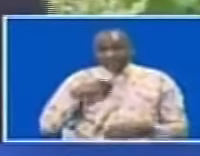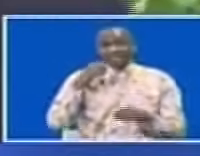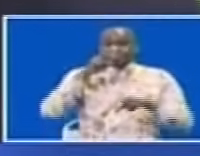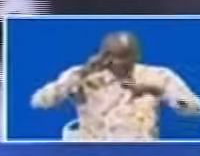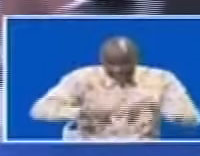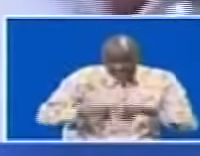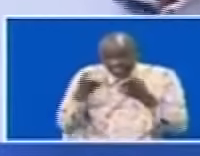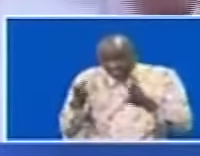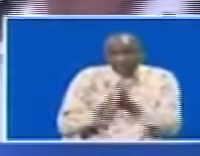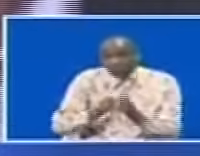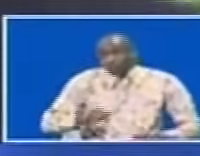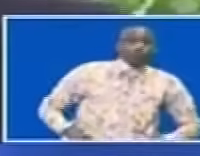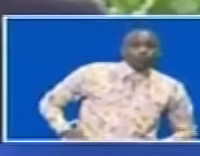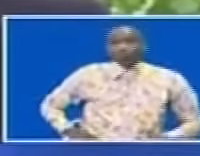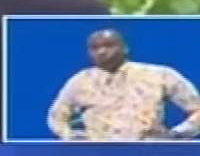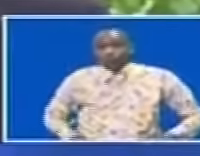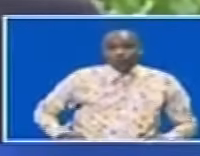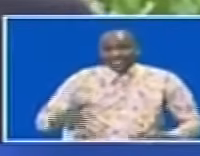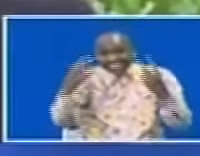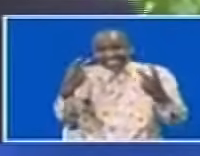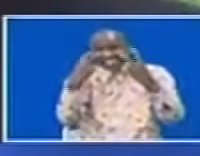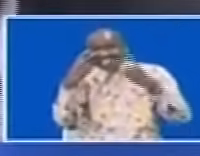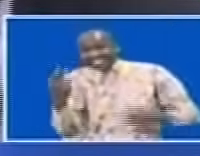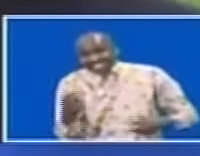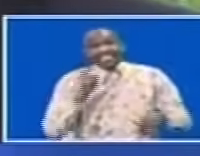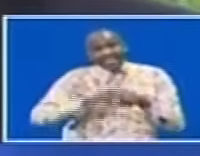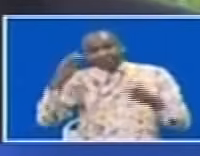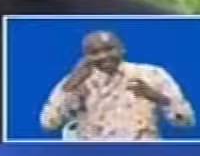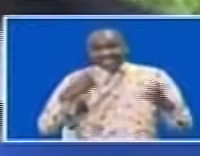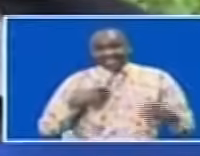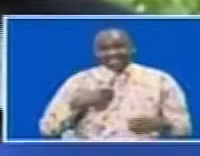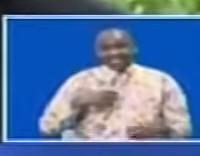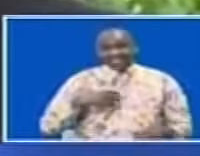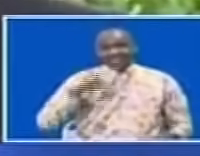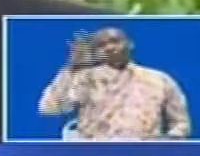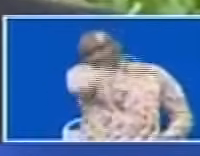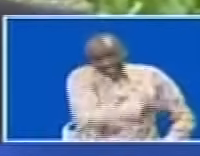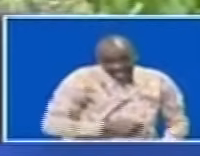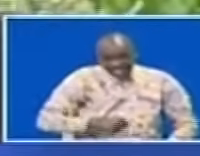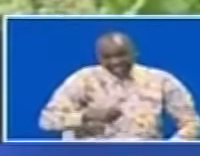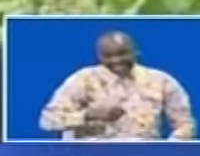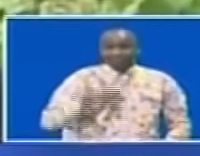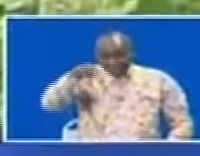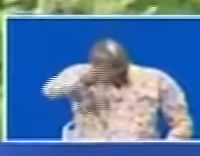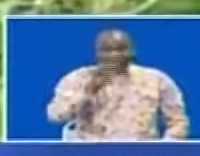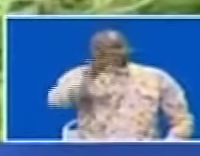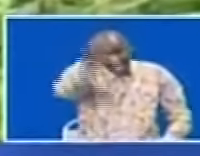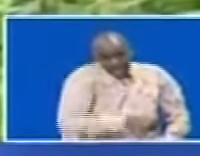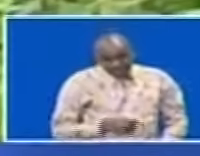karibu na goriti nifanye hivi uso basi anione tu atafanya kuja.